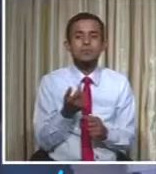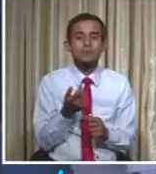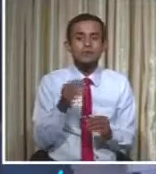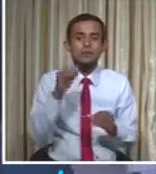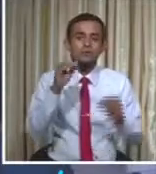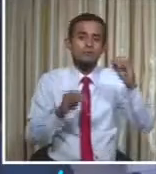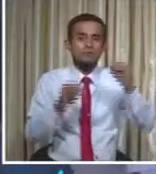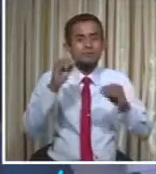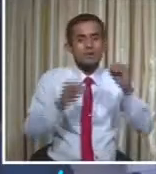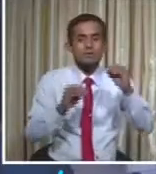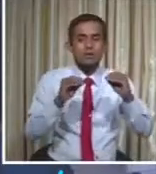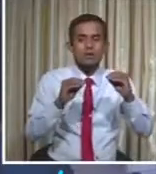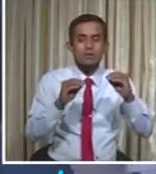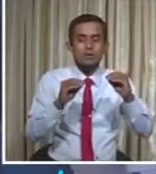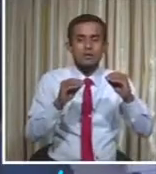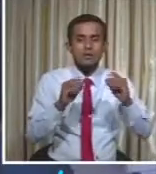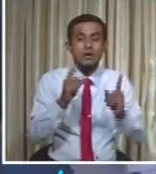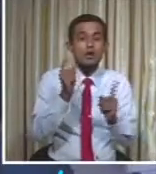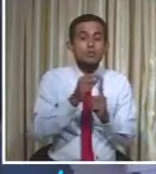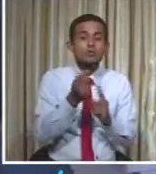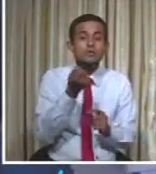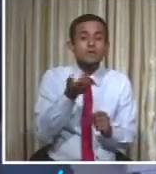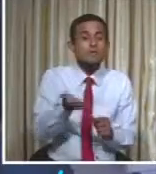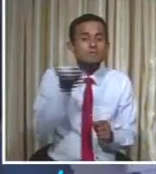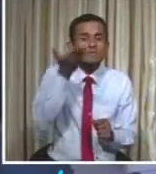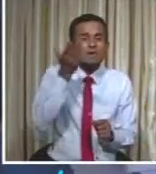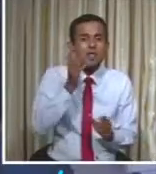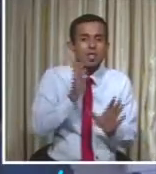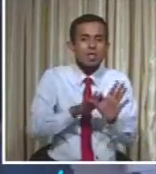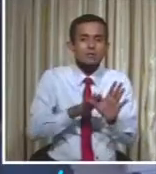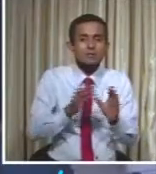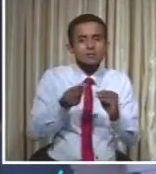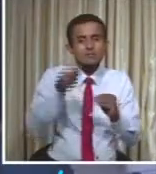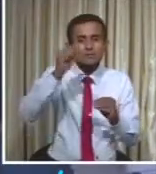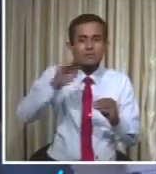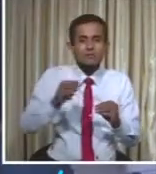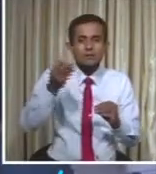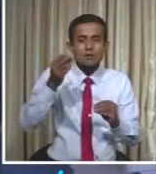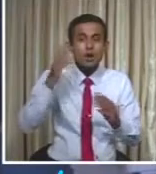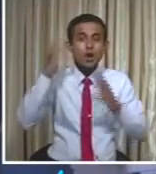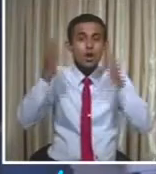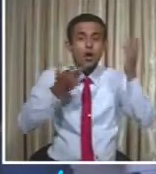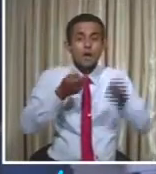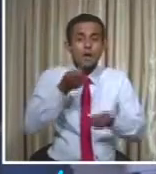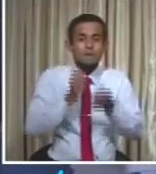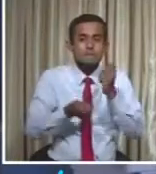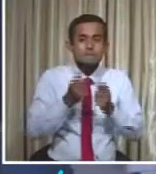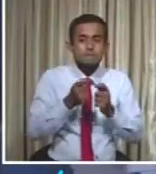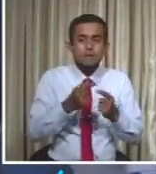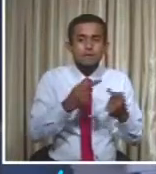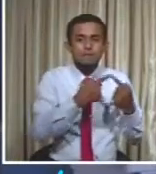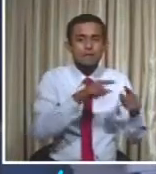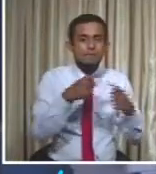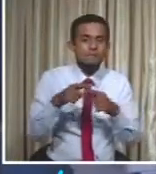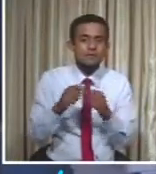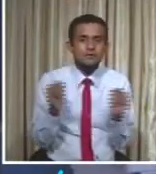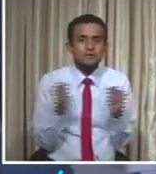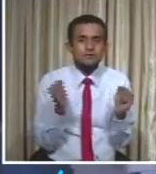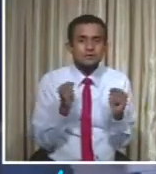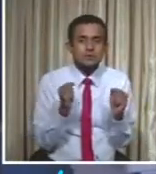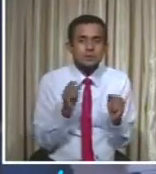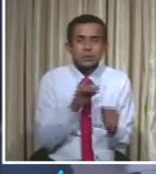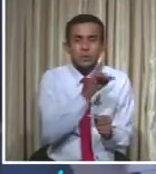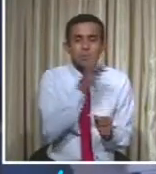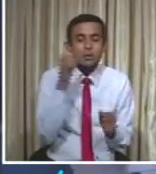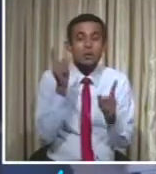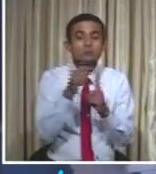උච්චාවචනය වෙනවා. ප්‍රොපේන් වල මිල වැඩිම නෑ හැම වෙලාවෙම. ලෝක වෙළඳපොලේ විවිධ කාල සීත කාලවලදී උෂ්ණ කාලවලදී